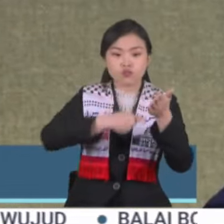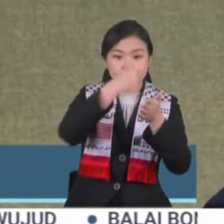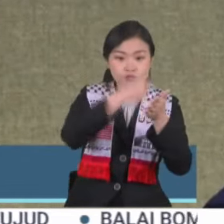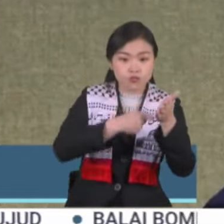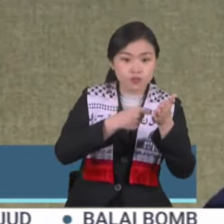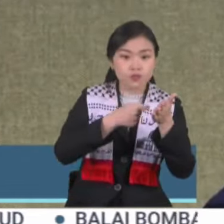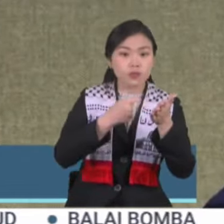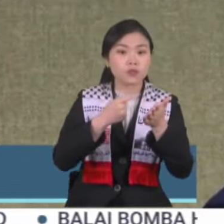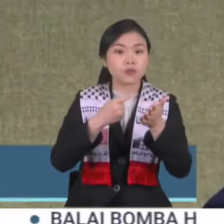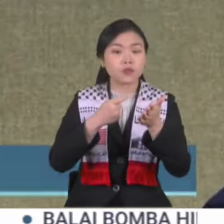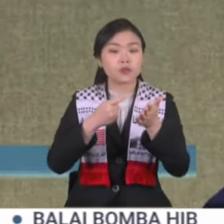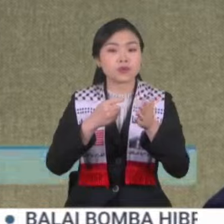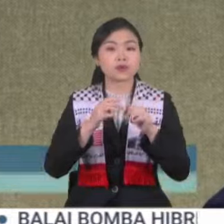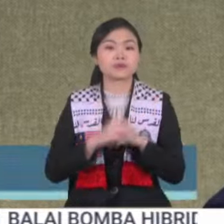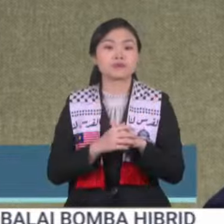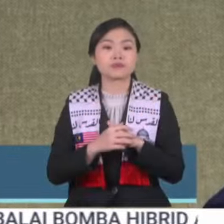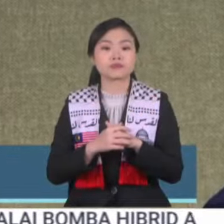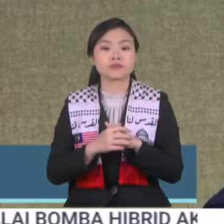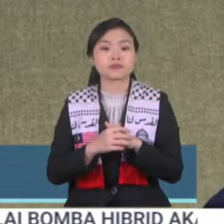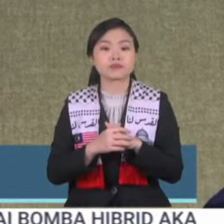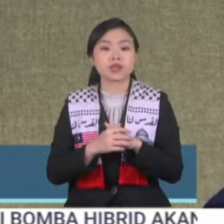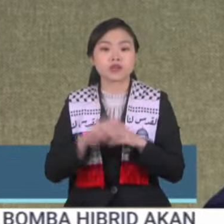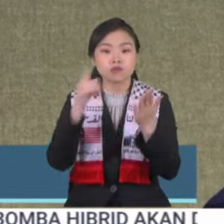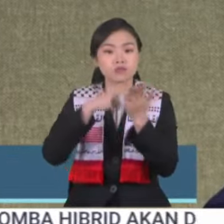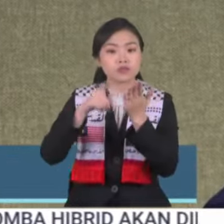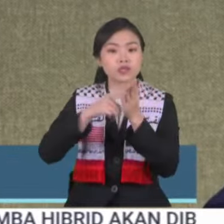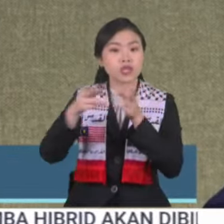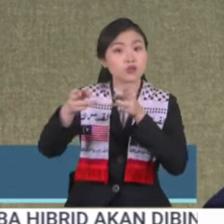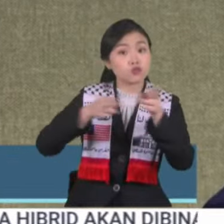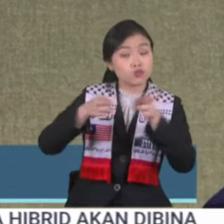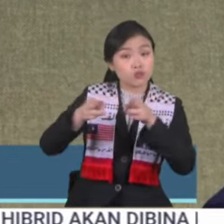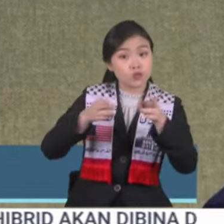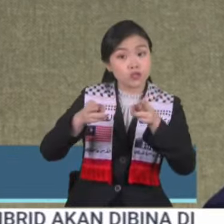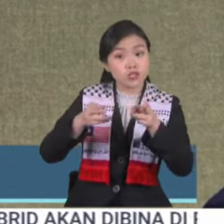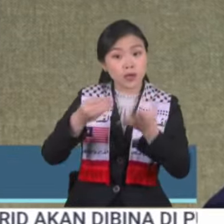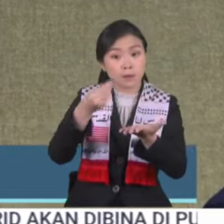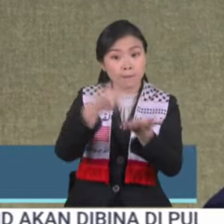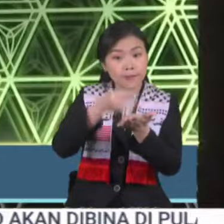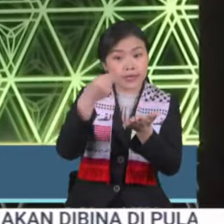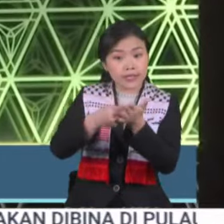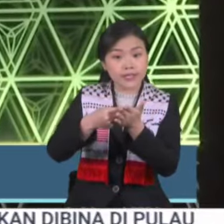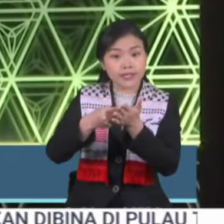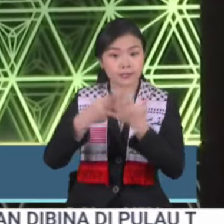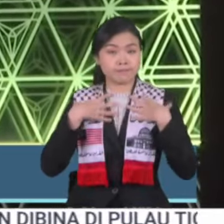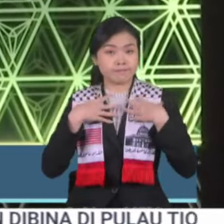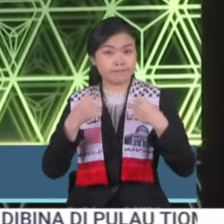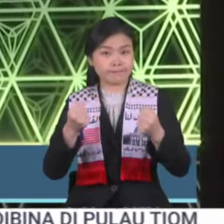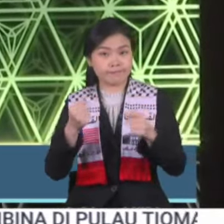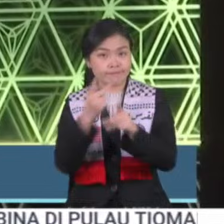tax revenue and non-tax revenue to ensure efficient and transparent management of healthcare funds.